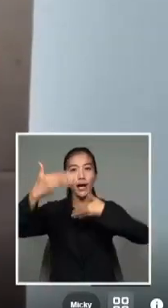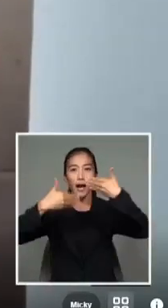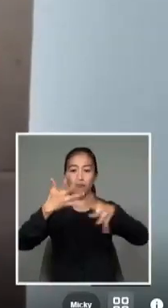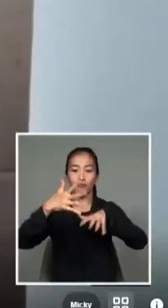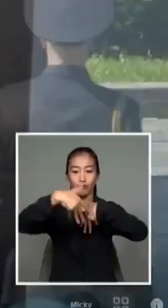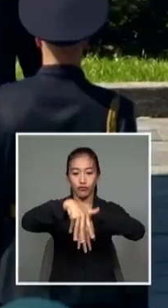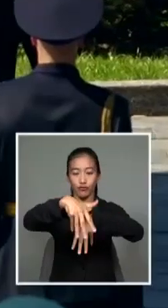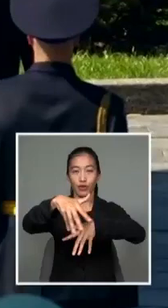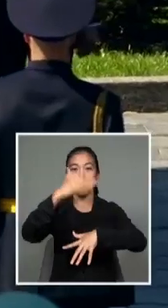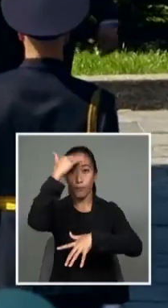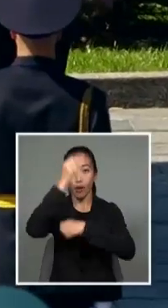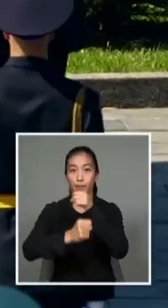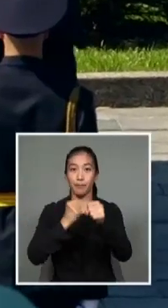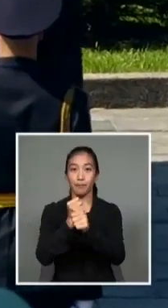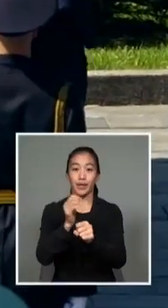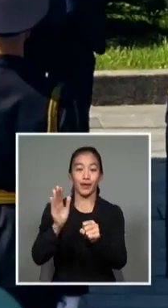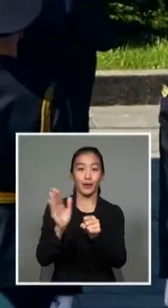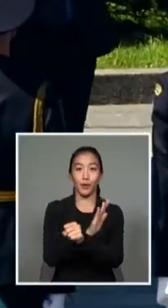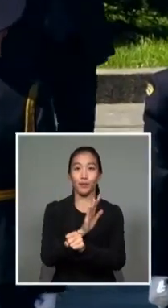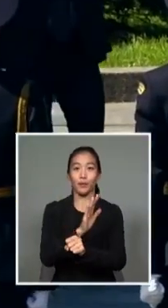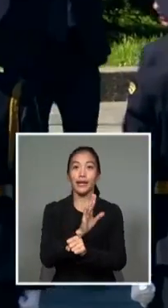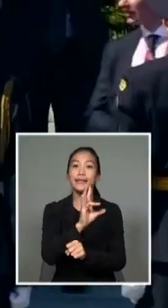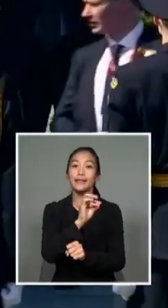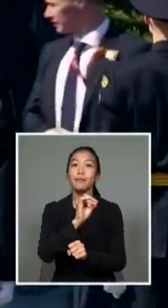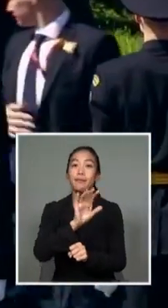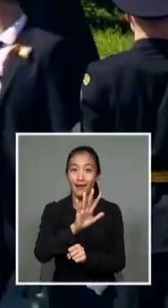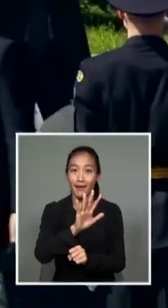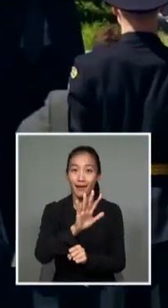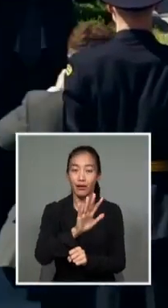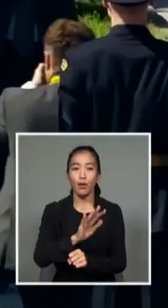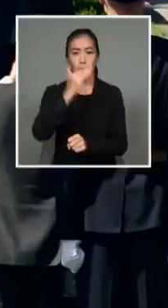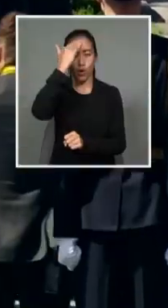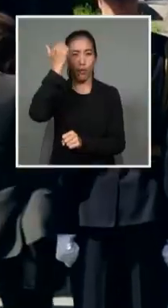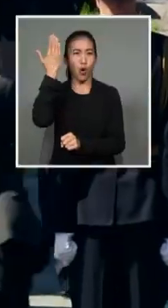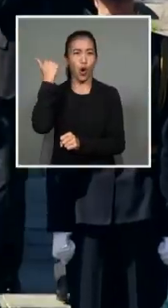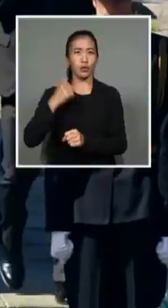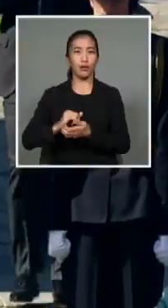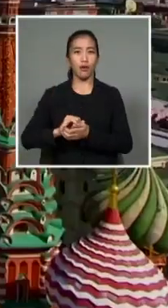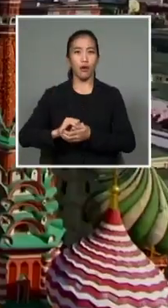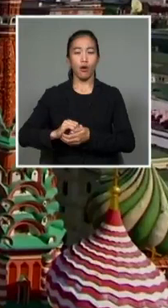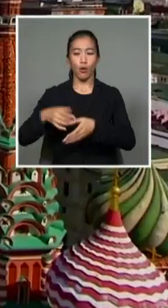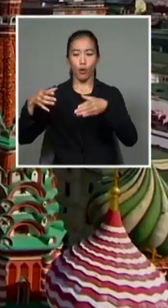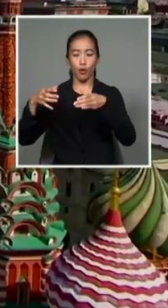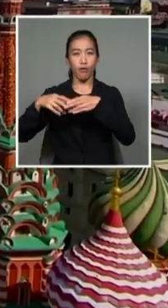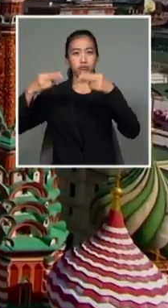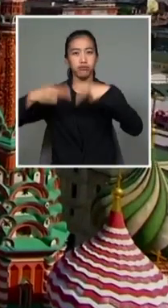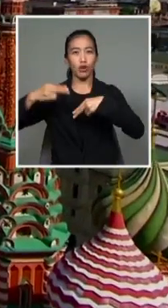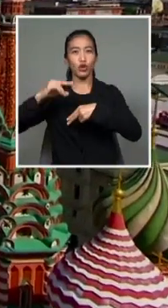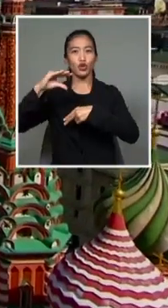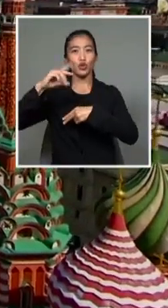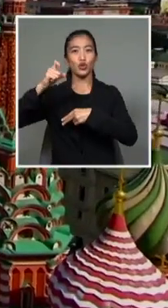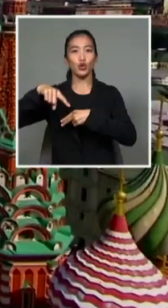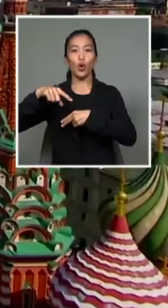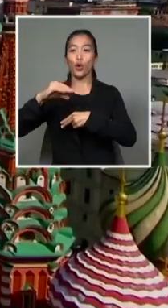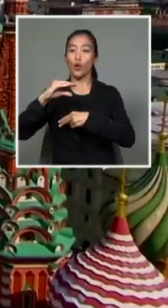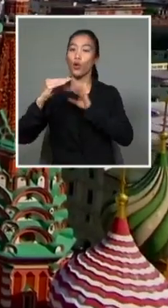ค่ะของการที่กองทัพโซเวียตในยุคนั้นนะคะเอาชนะกองทัพนาซีเยอรมันได้ค่ะซึ่งปกติแ